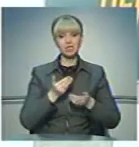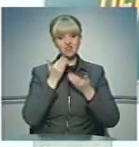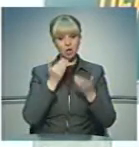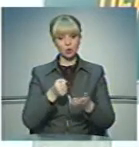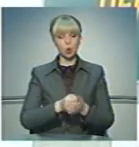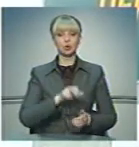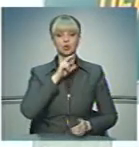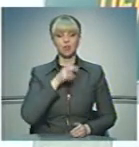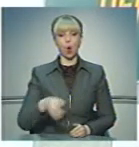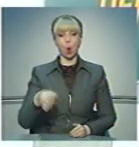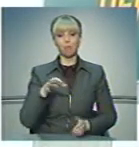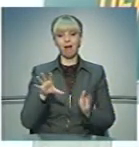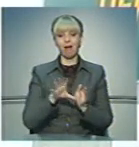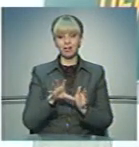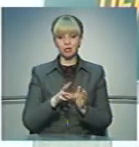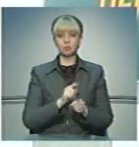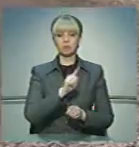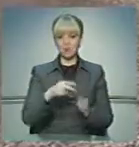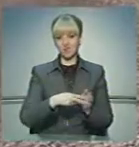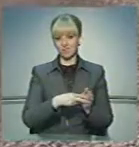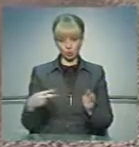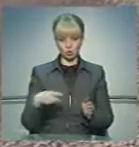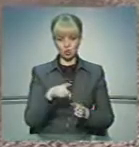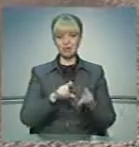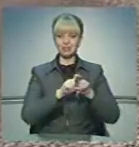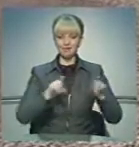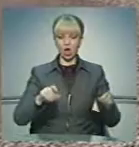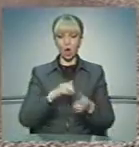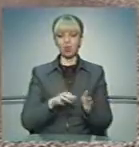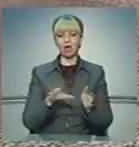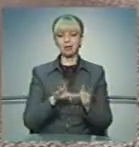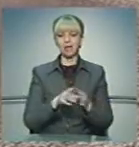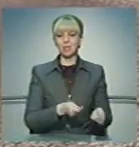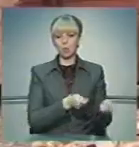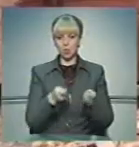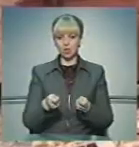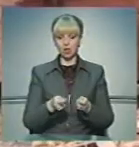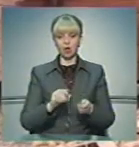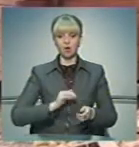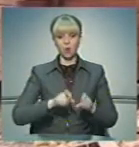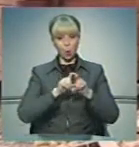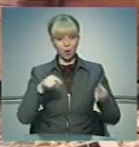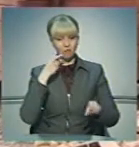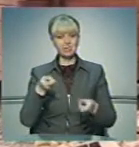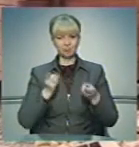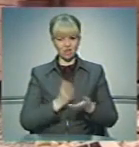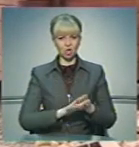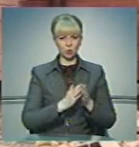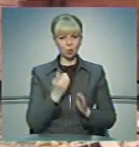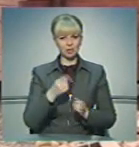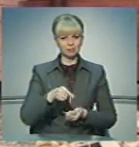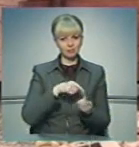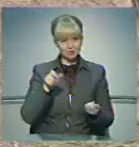звернулося до Чернівціобленерго, щоб ті відключили ці заклади від електропостачання. Компанії кажуть, у них справді є договори з одним